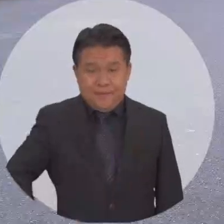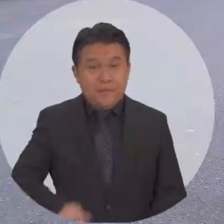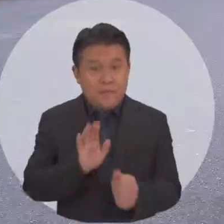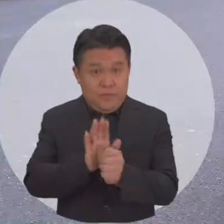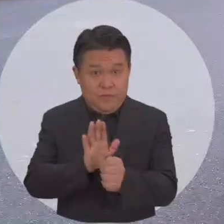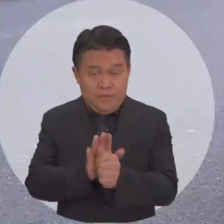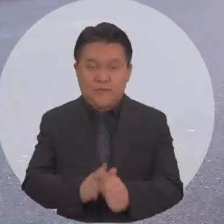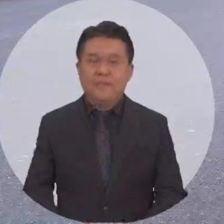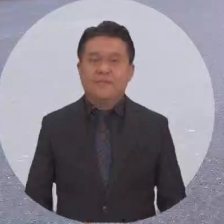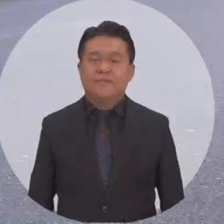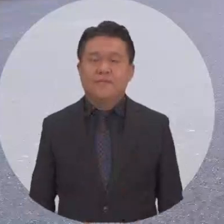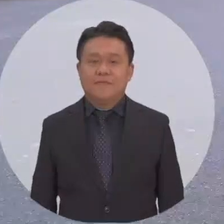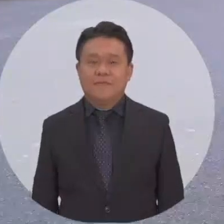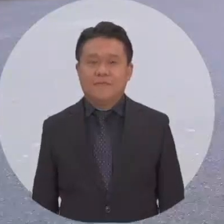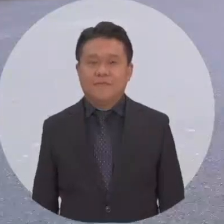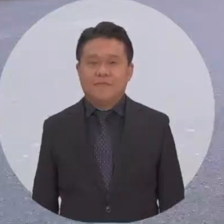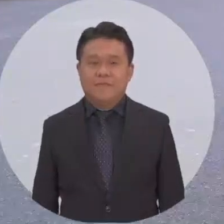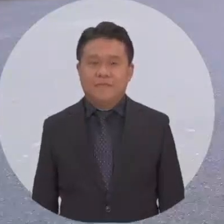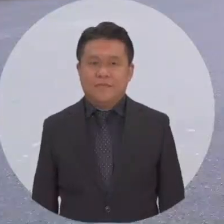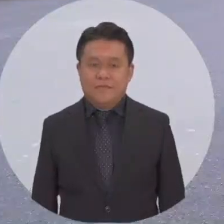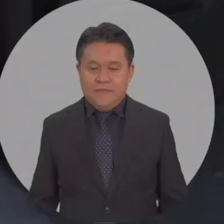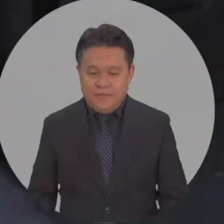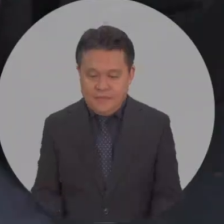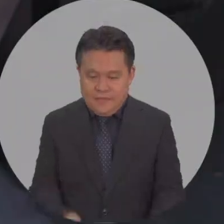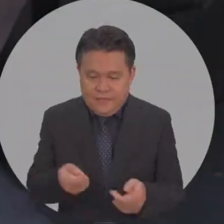휠체어를 접어 자동차 트렁크에 싣습니다.